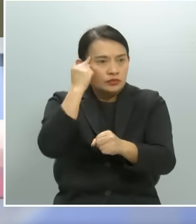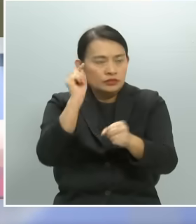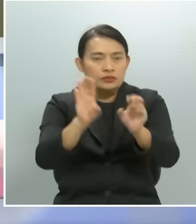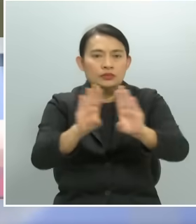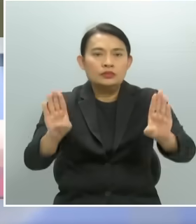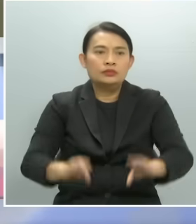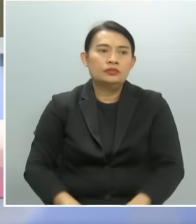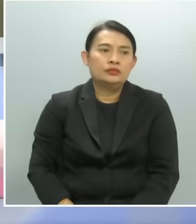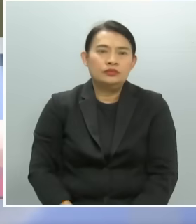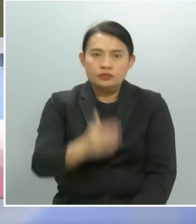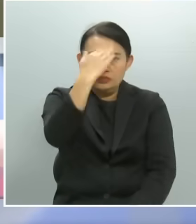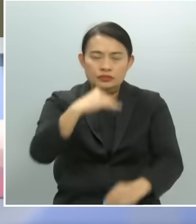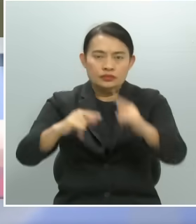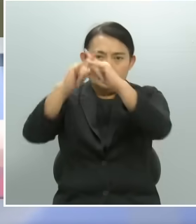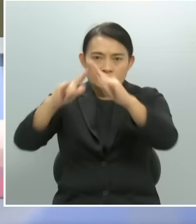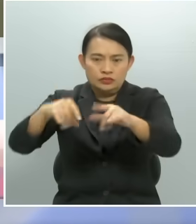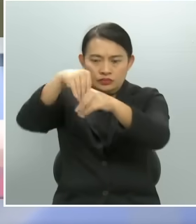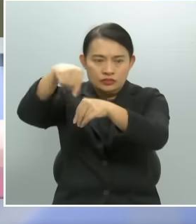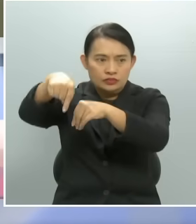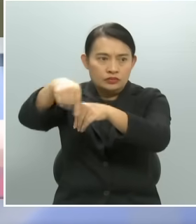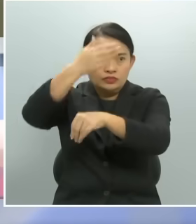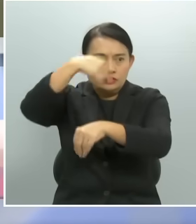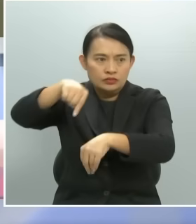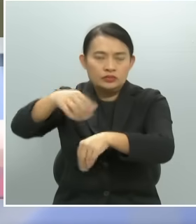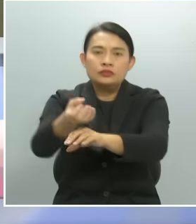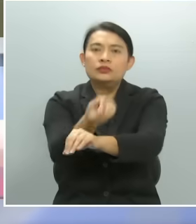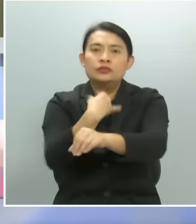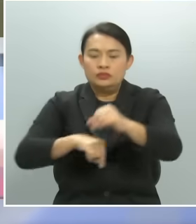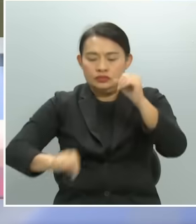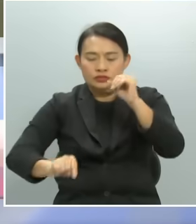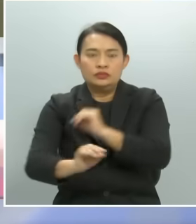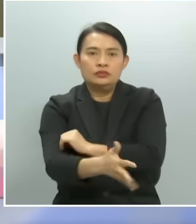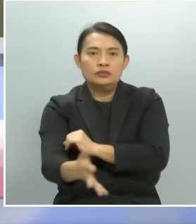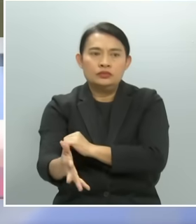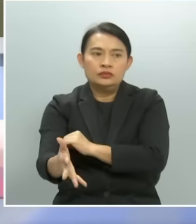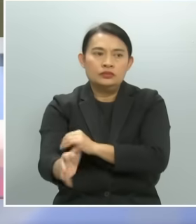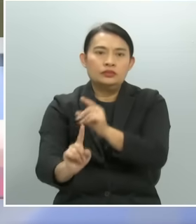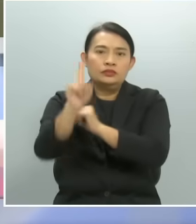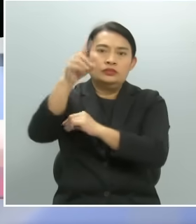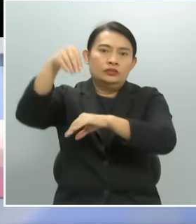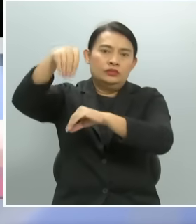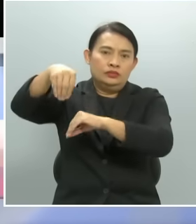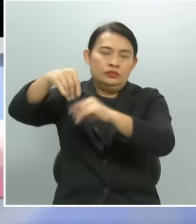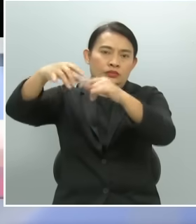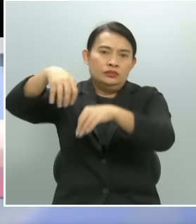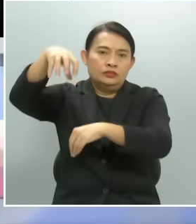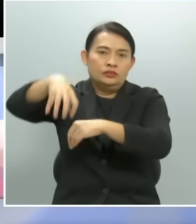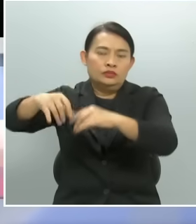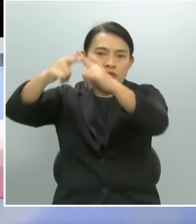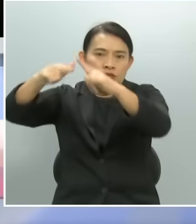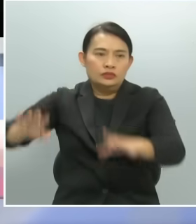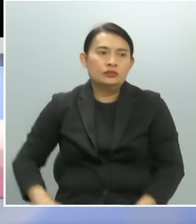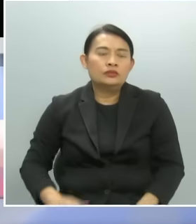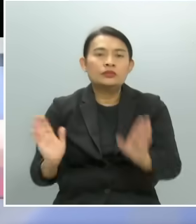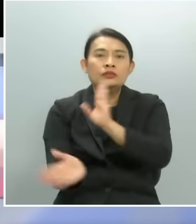นะครับศาลพระภูมิทำไมไปอยู่ข้างบนผมก็แจ้งมาว่าข้างล่างมันมันไม่มีที่วางก็เลยต้องเอาไปวางที่ตรงนั้นตื่นเช้าขึ้นมามี